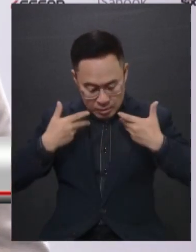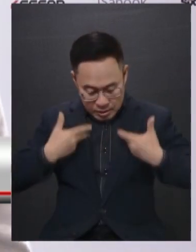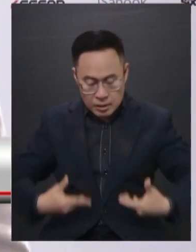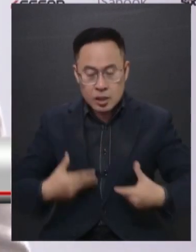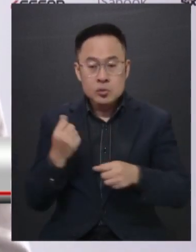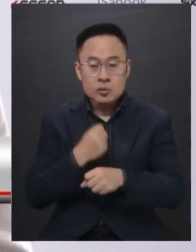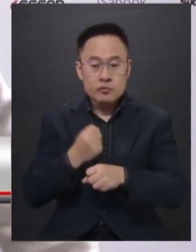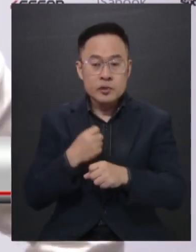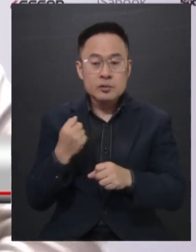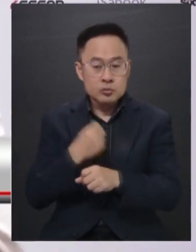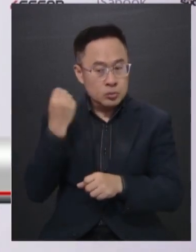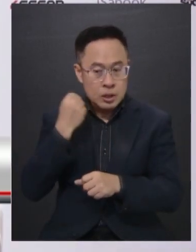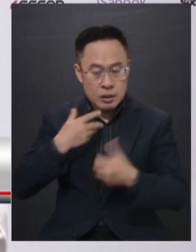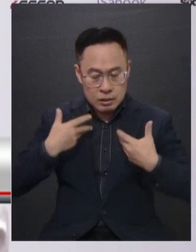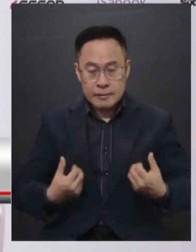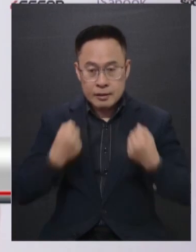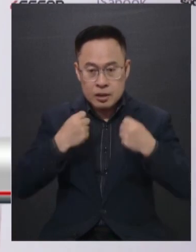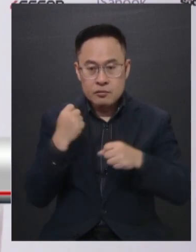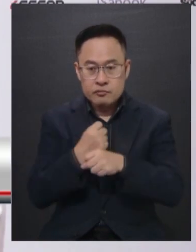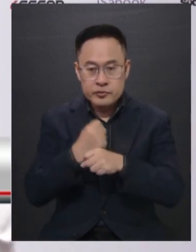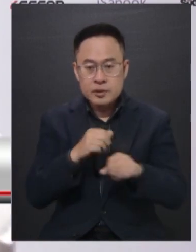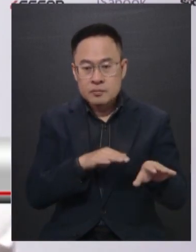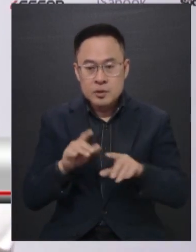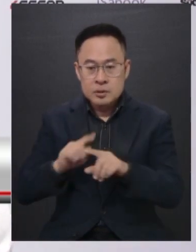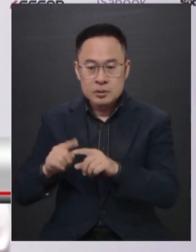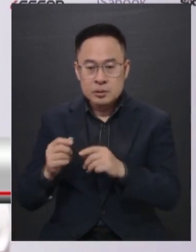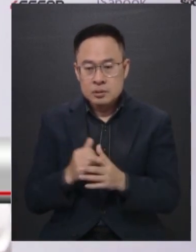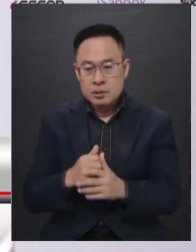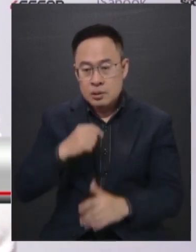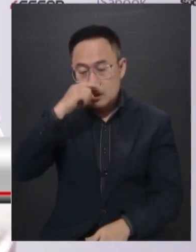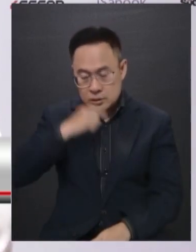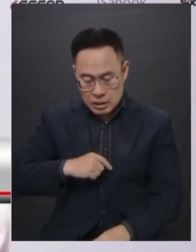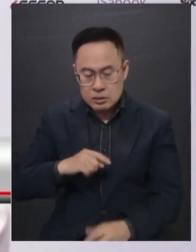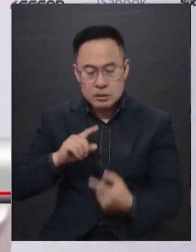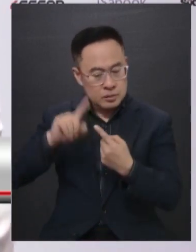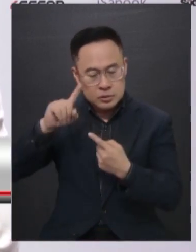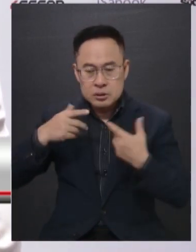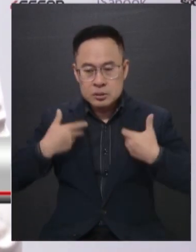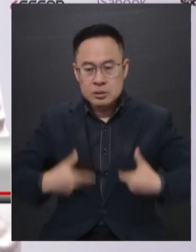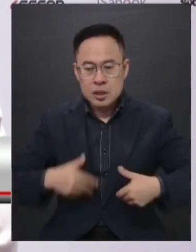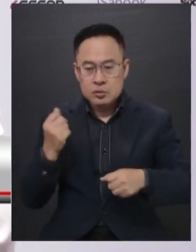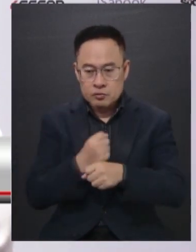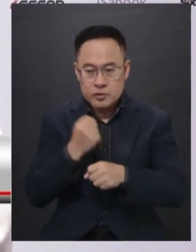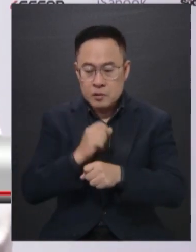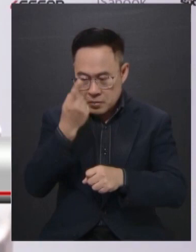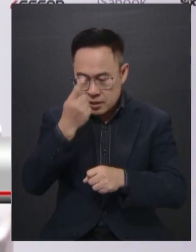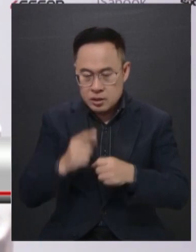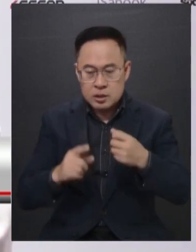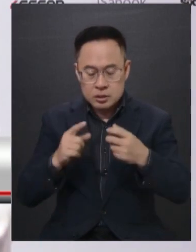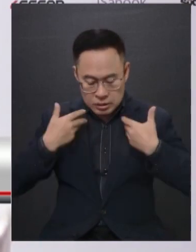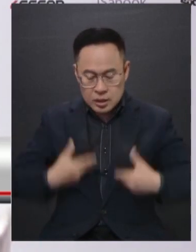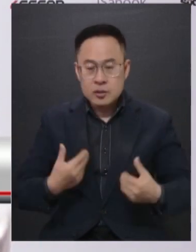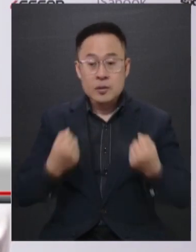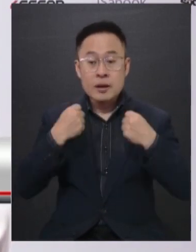อครับผลไม่ง่ายต้องเสริมหลายอย่างแล้วก็หลายๆเรื่องนะเรื่องร่างกายด้วยแล้วก็เรื่องเรื่องประสบการณ์เนี่ยสำคัญการ